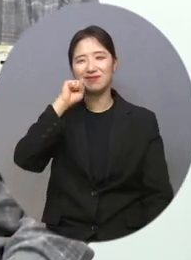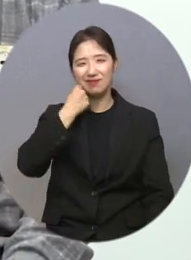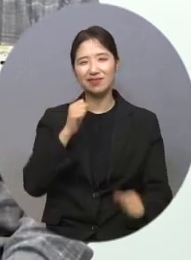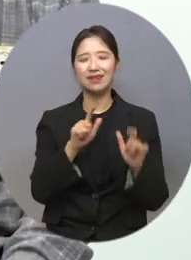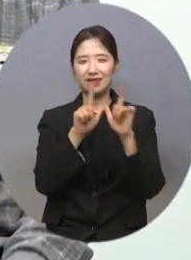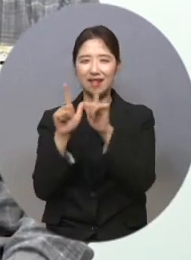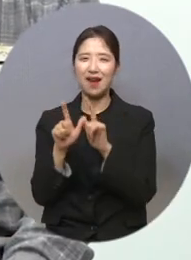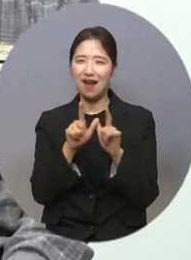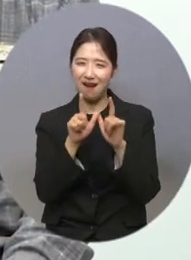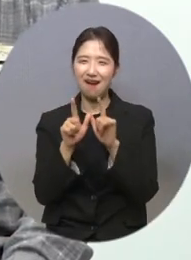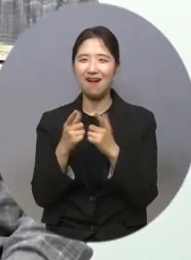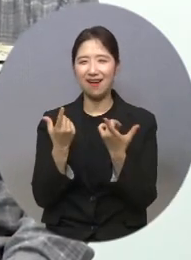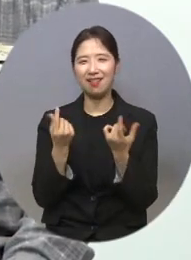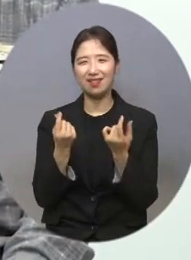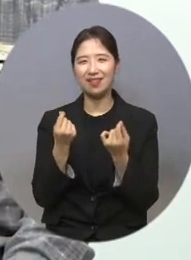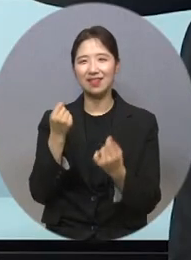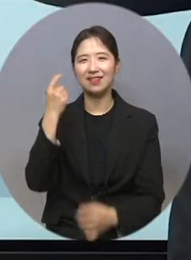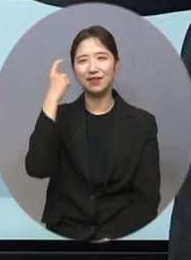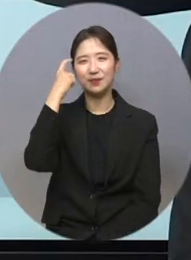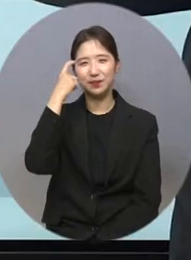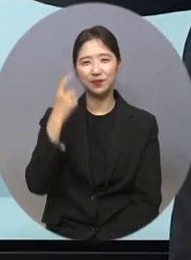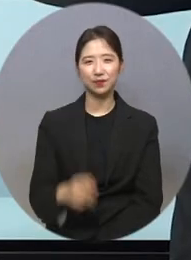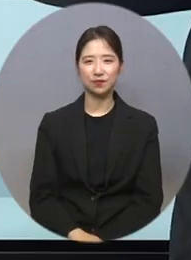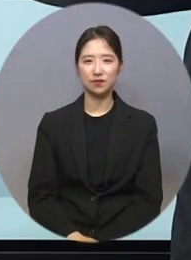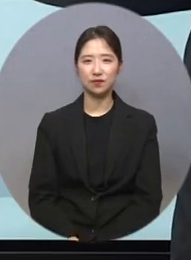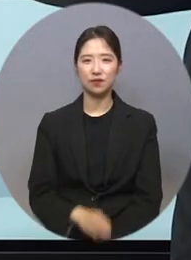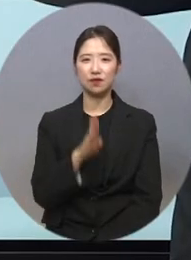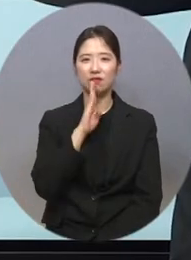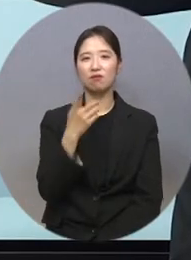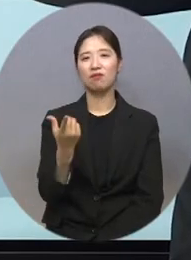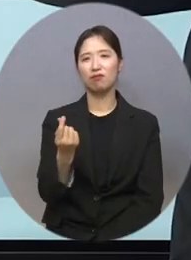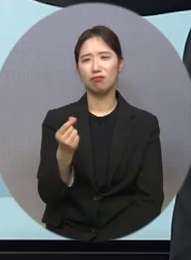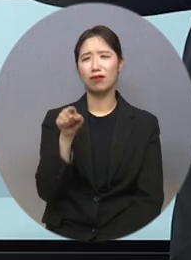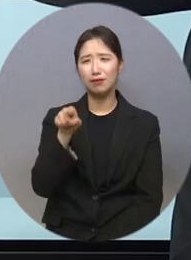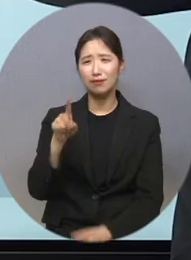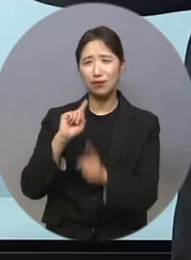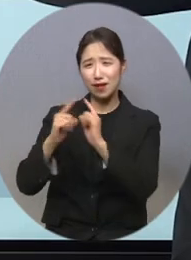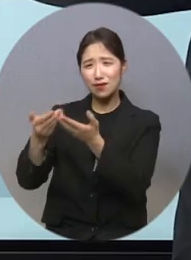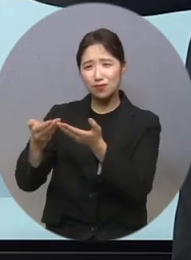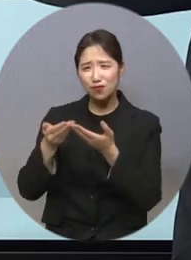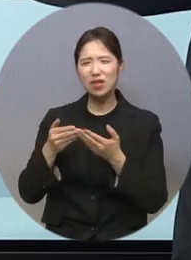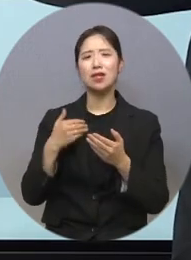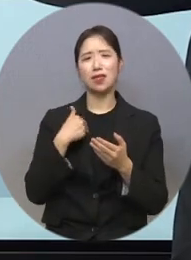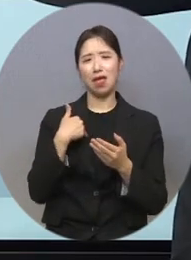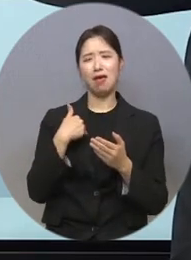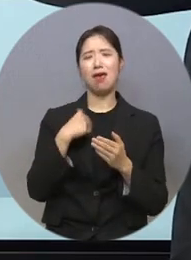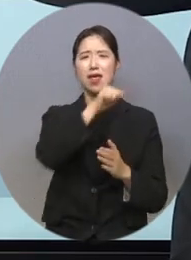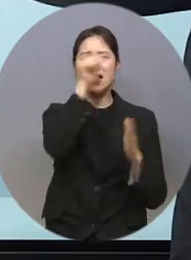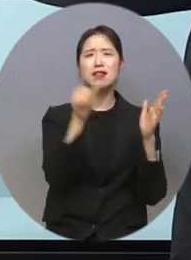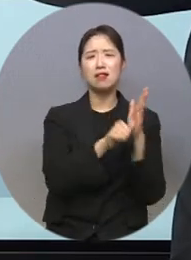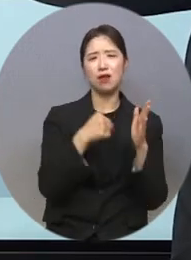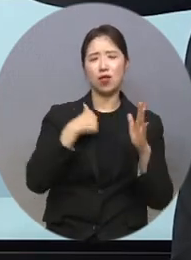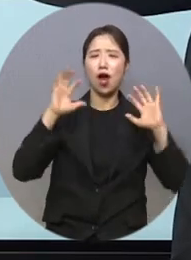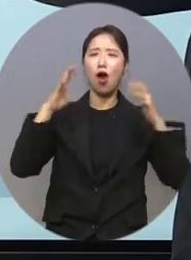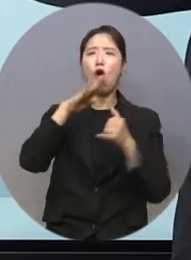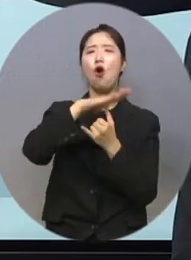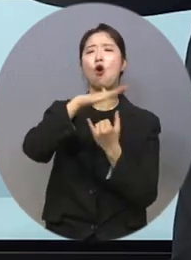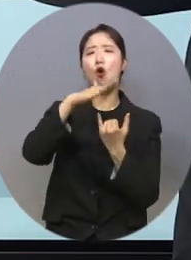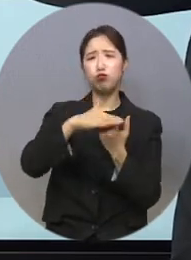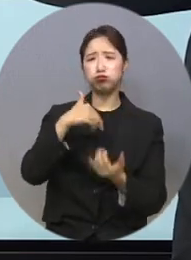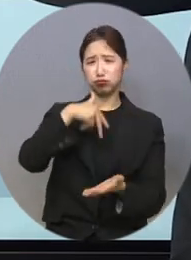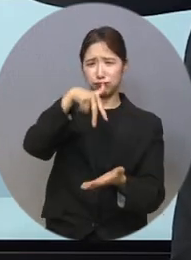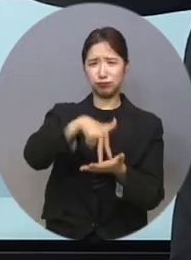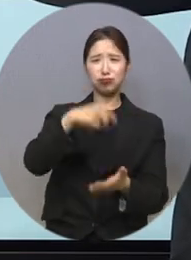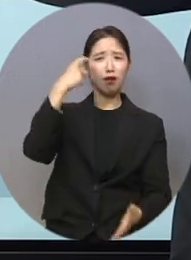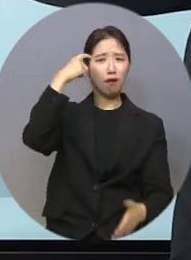살아온 삶의 역사들이 있지 않은가. 그렇죠. 지금 말씀 주신 게 이제 삶에 대한 거죠. 내 삶이 있는데, 내 어린으로서의 시선이